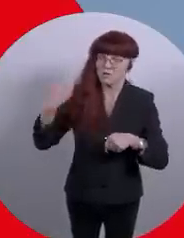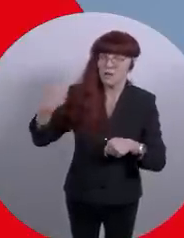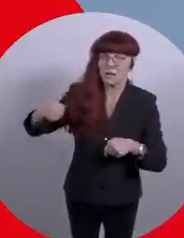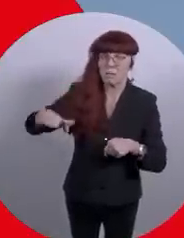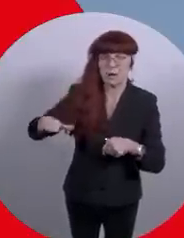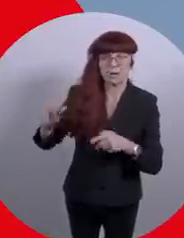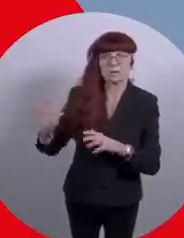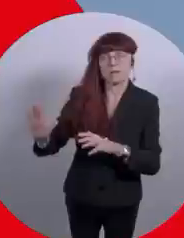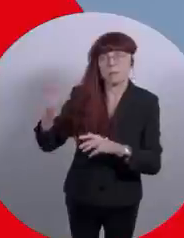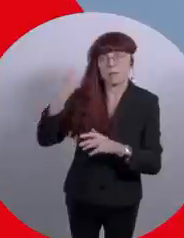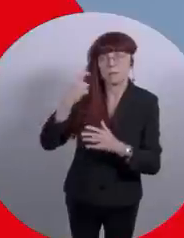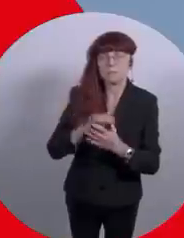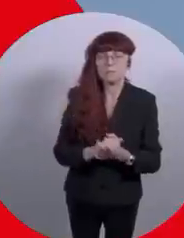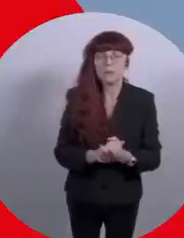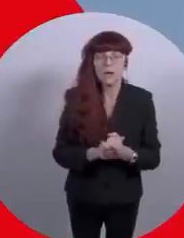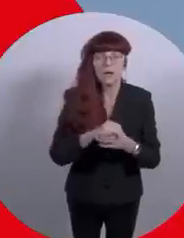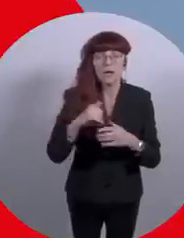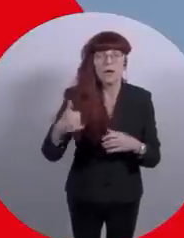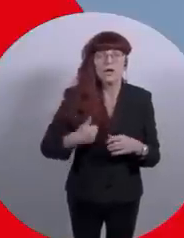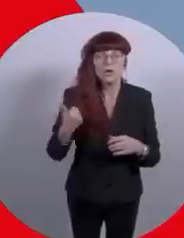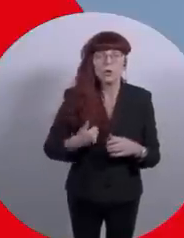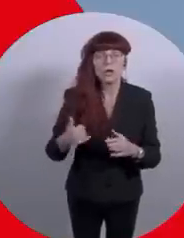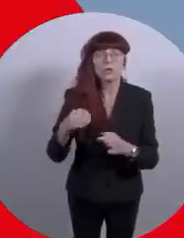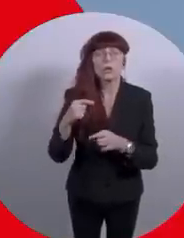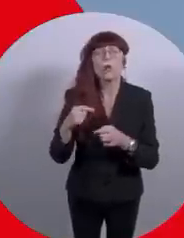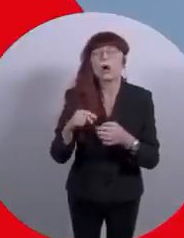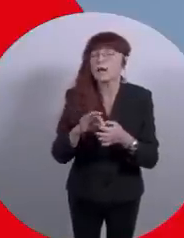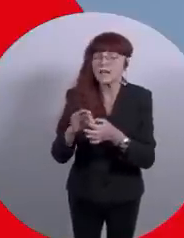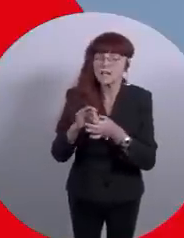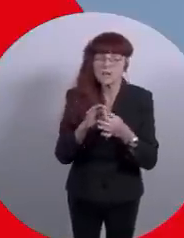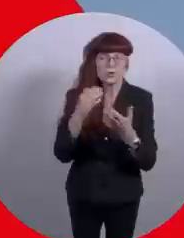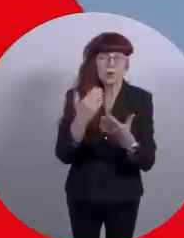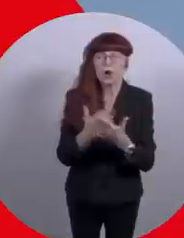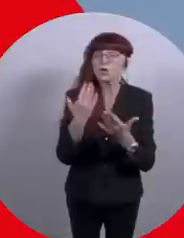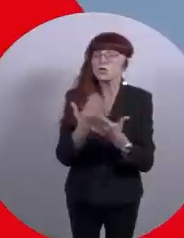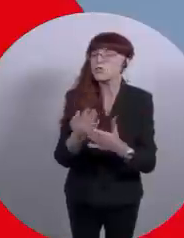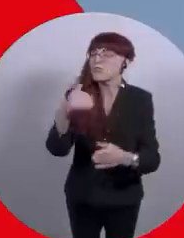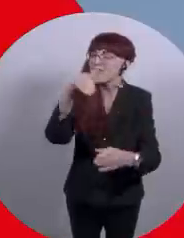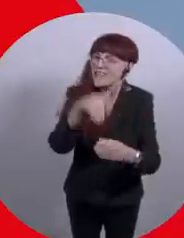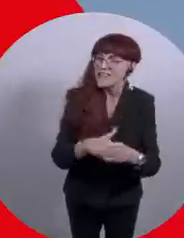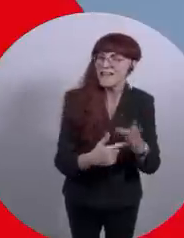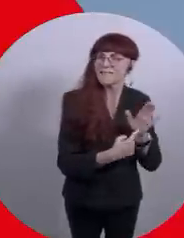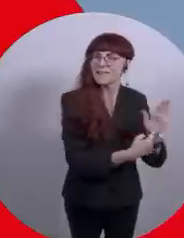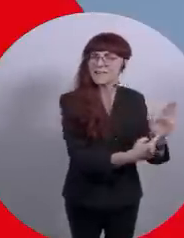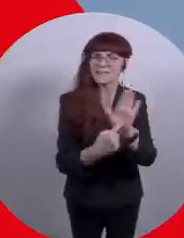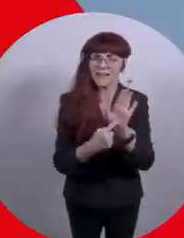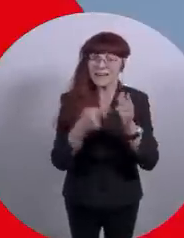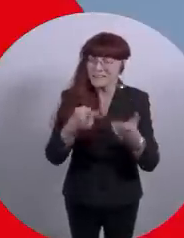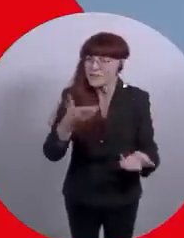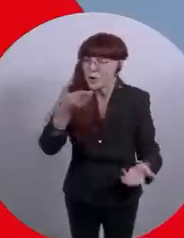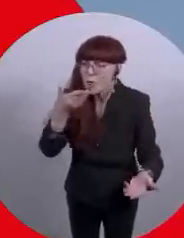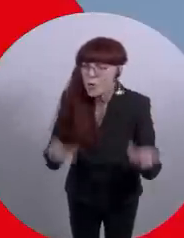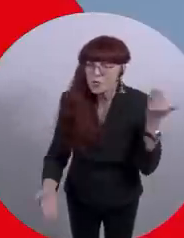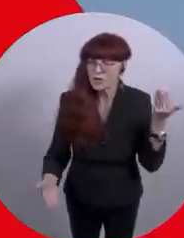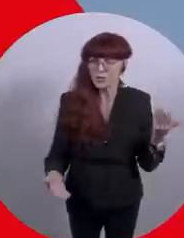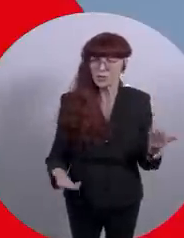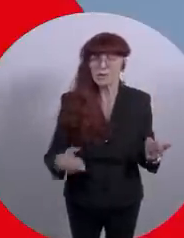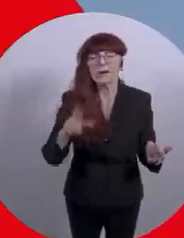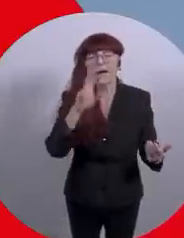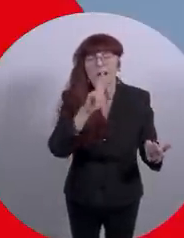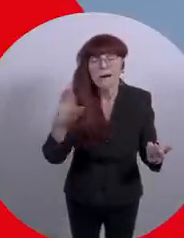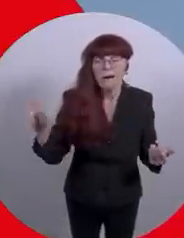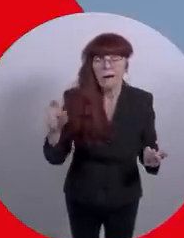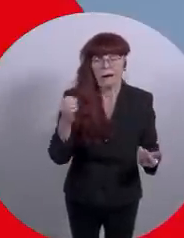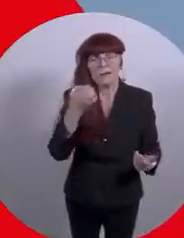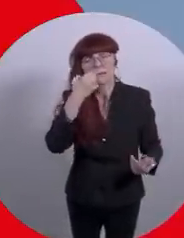und wir haben als Jugendorganisation und heute schon auf die Inhalte hingewiesen weil das der Unterschied ist der uns unterscheidet von den Rechtsextremen